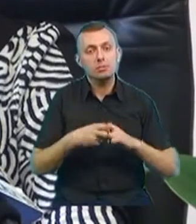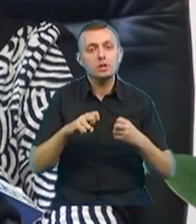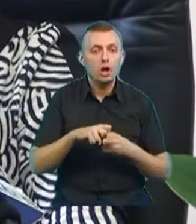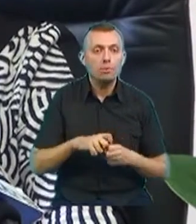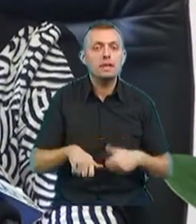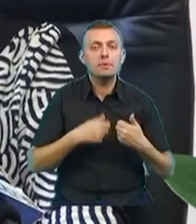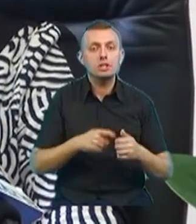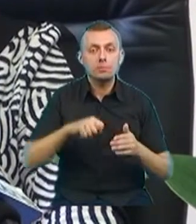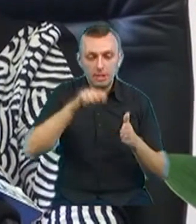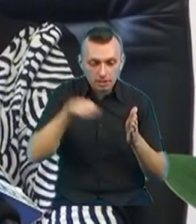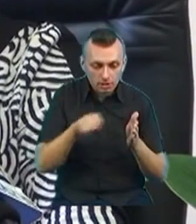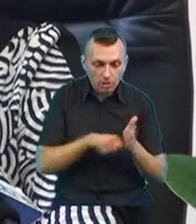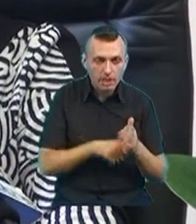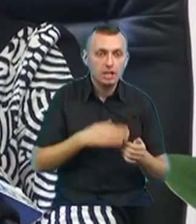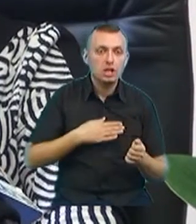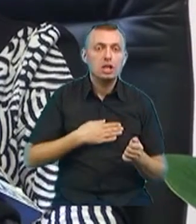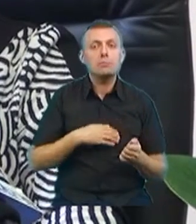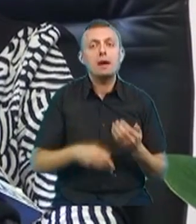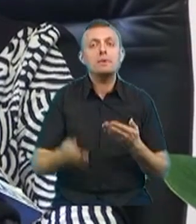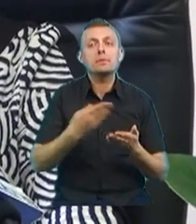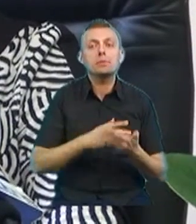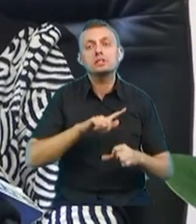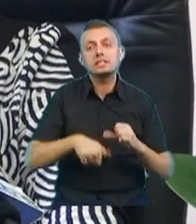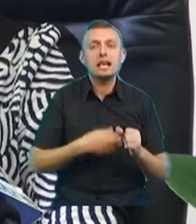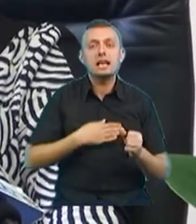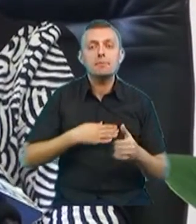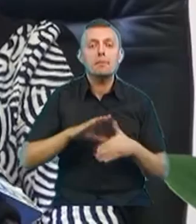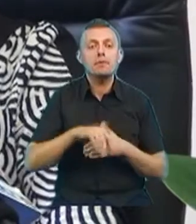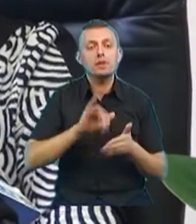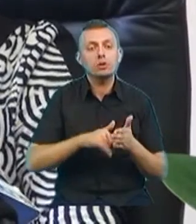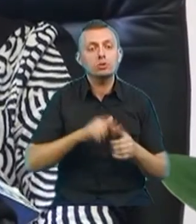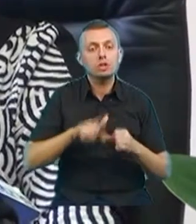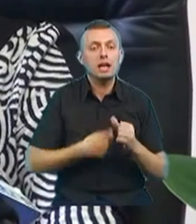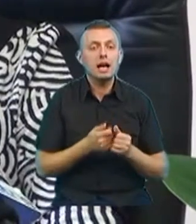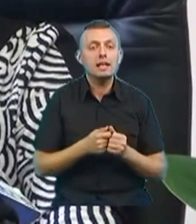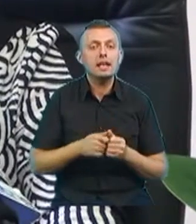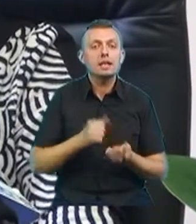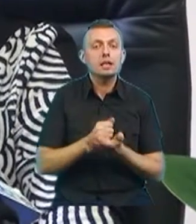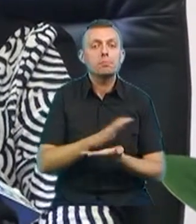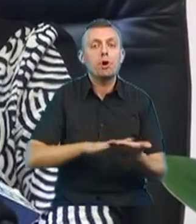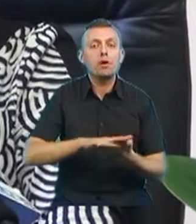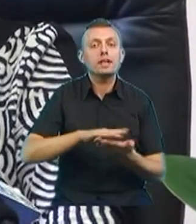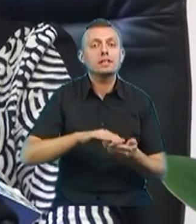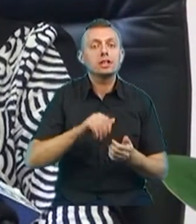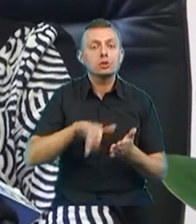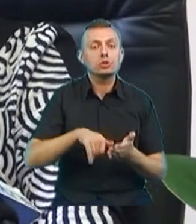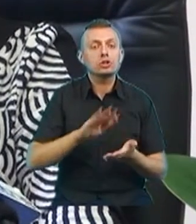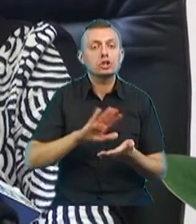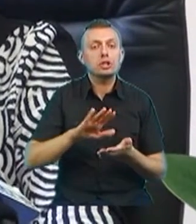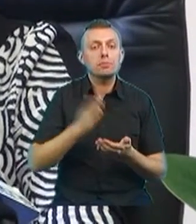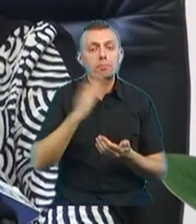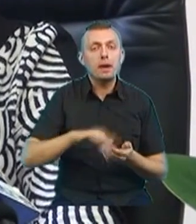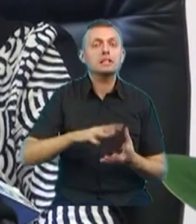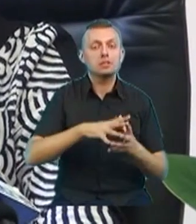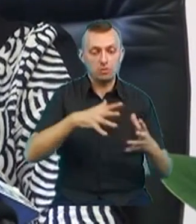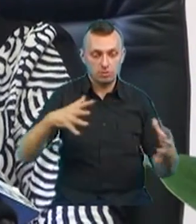czasami jest problem z dojazdem. Tak? Mamy ofertę, ale mamy ofertę w Kutnie, a gdzieś z odległych okolic, wiemy, że powiat kutnowski